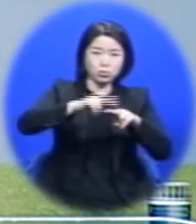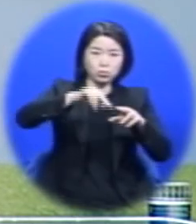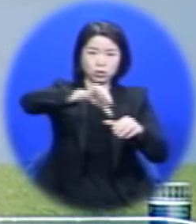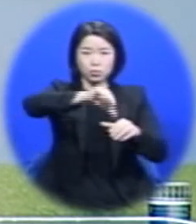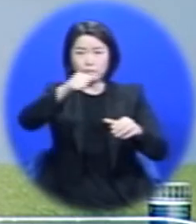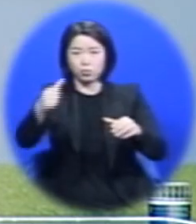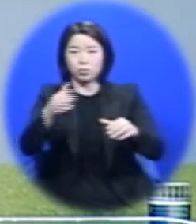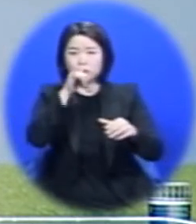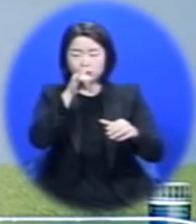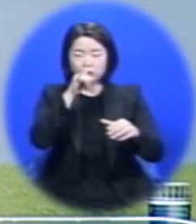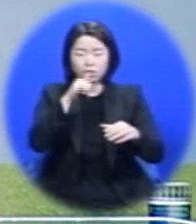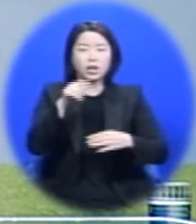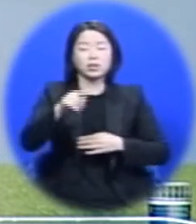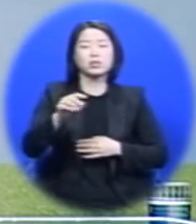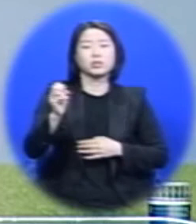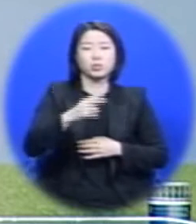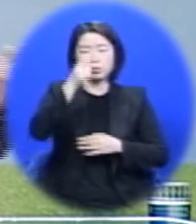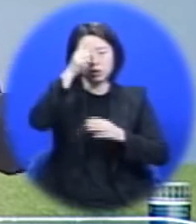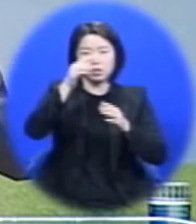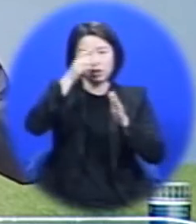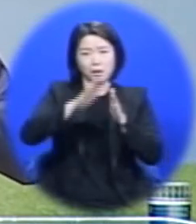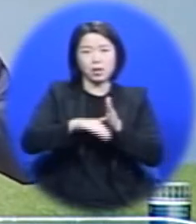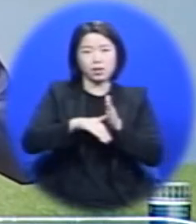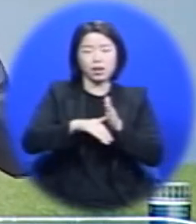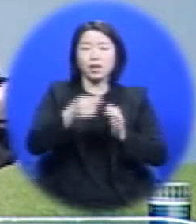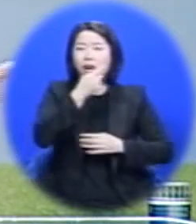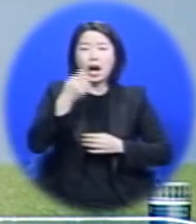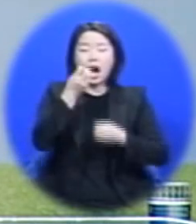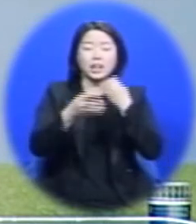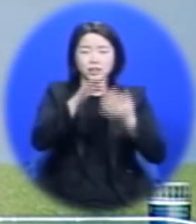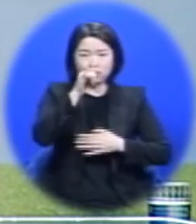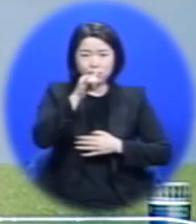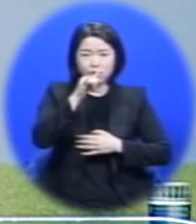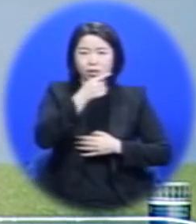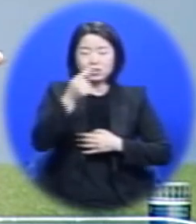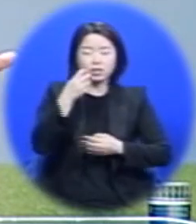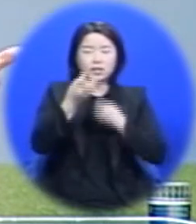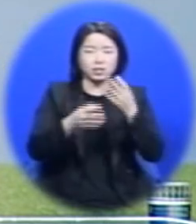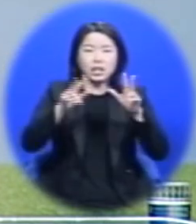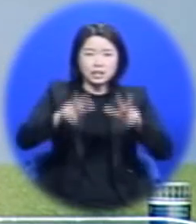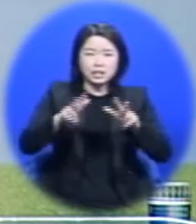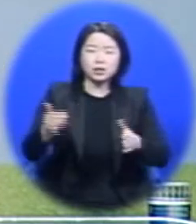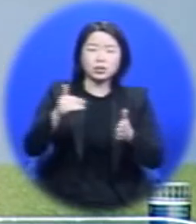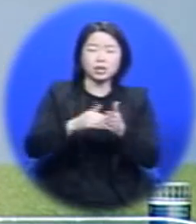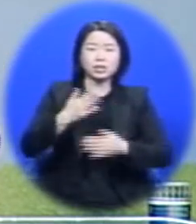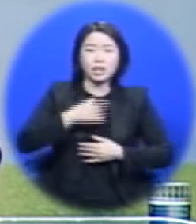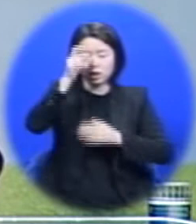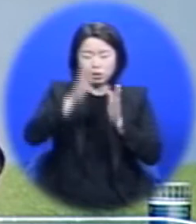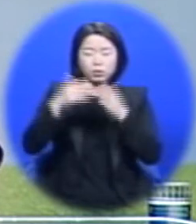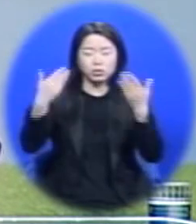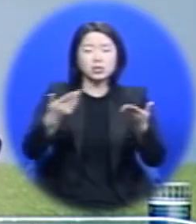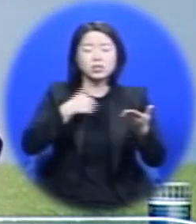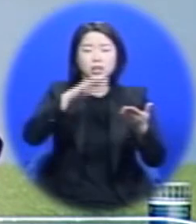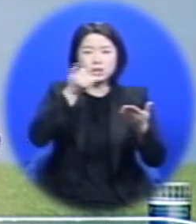됐습니다. 그리고 예배 때 그가 간증을 했습니다. 그 간증 내용이 나는 지금까지 하나님께 기도한다고는 했지만 그때